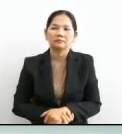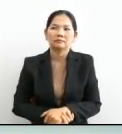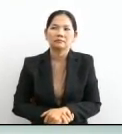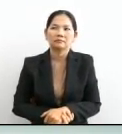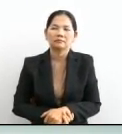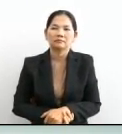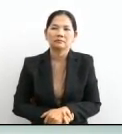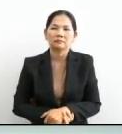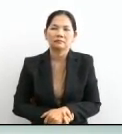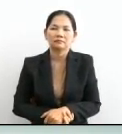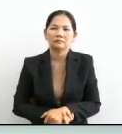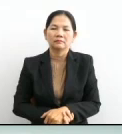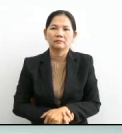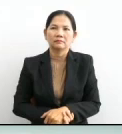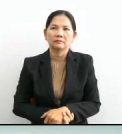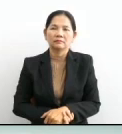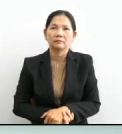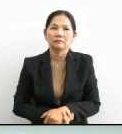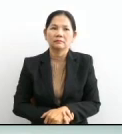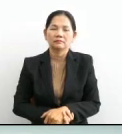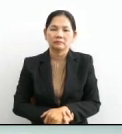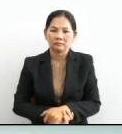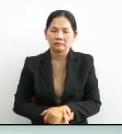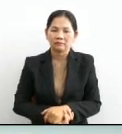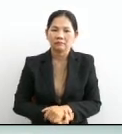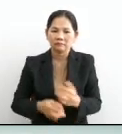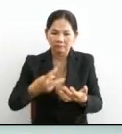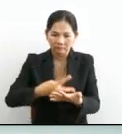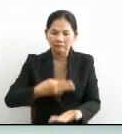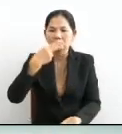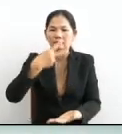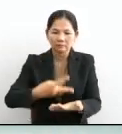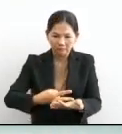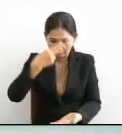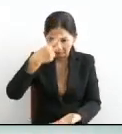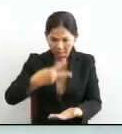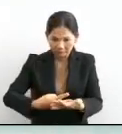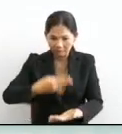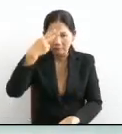chá con đọc khlê mà tay tiết tới mì